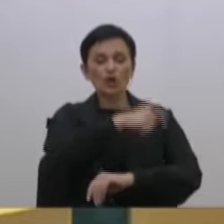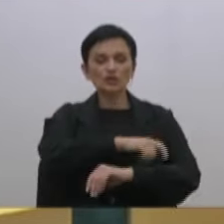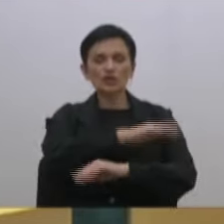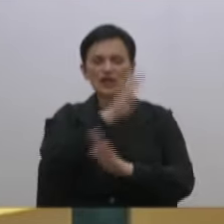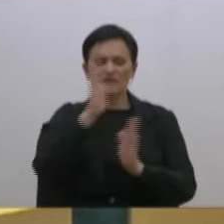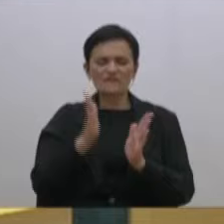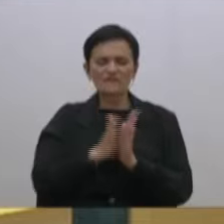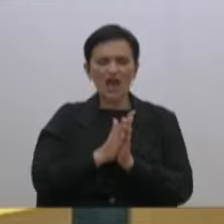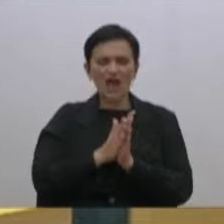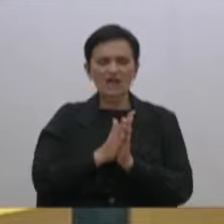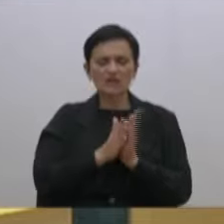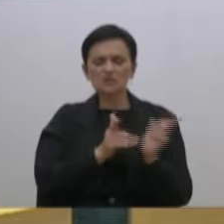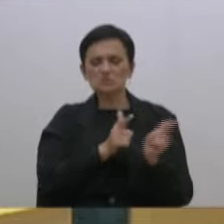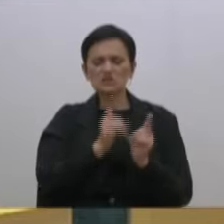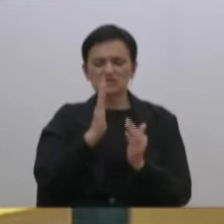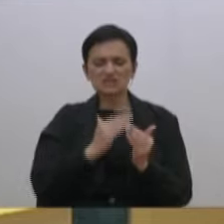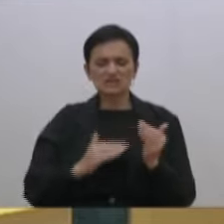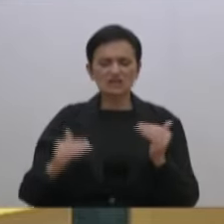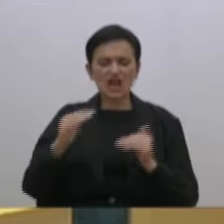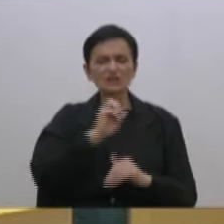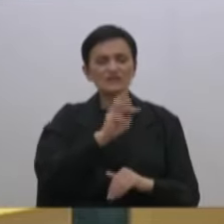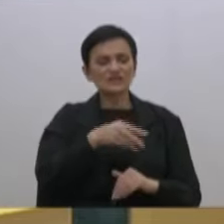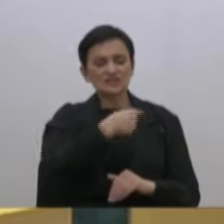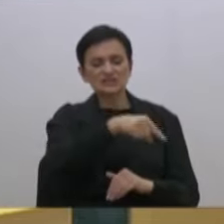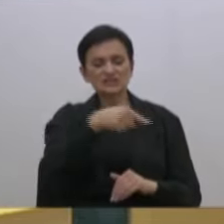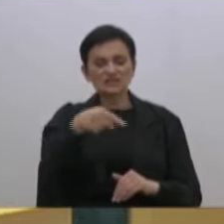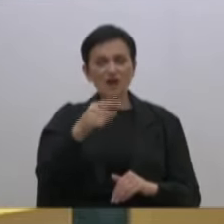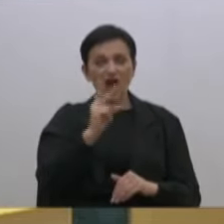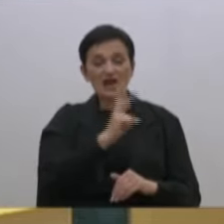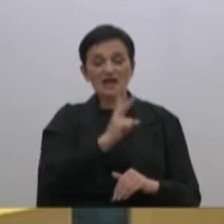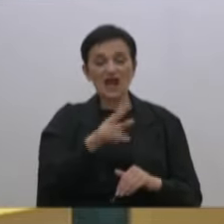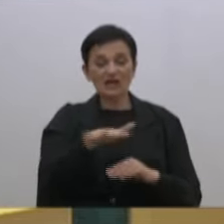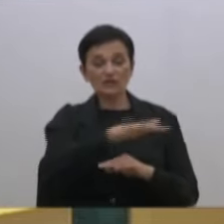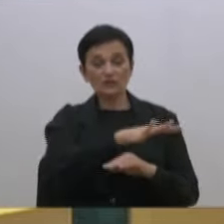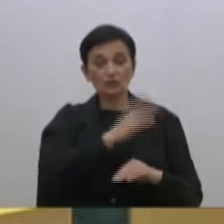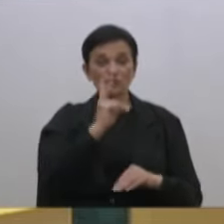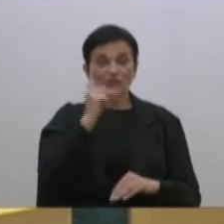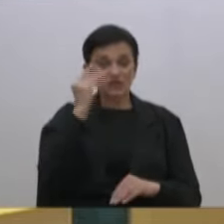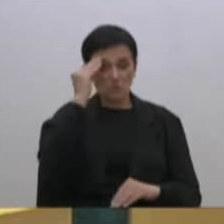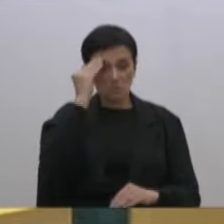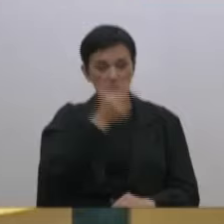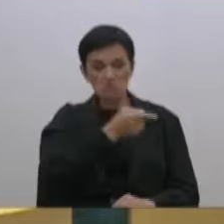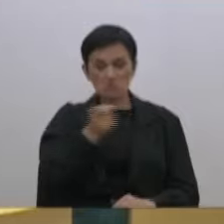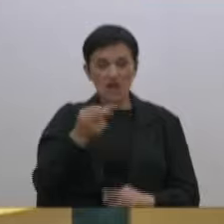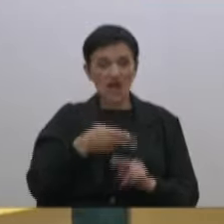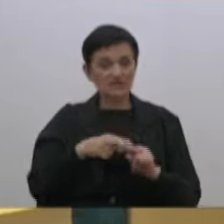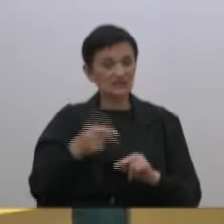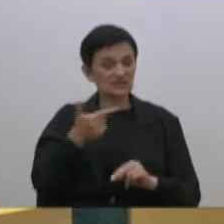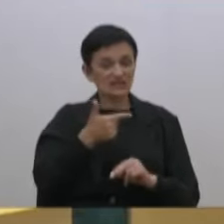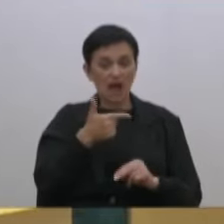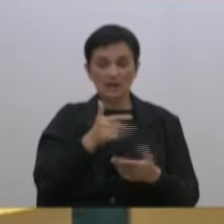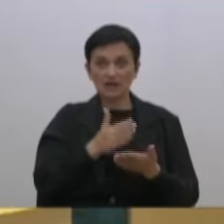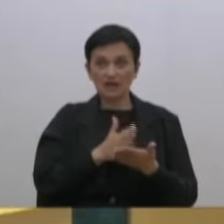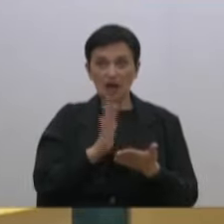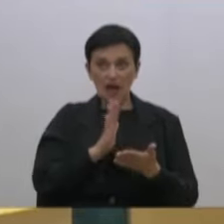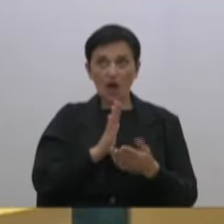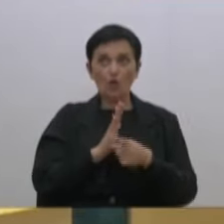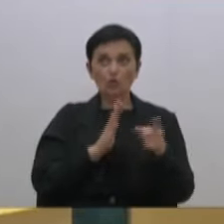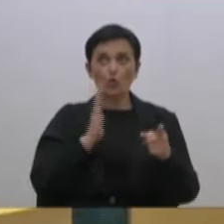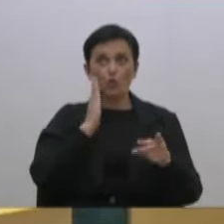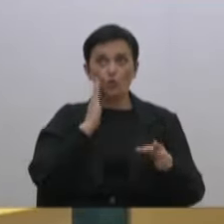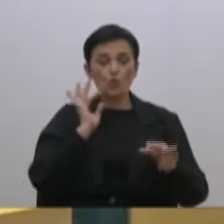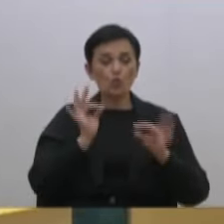ყველაზე უფრო მზად ვიდრე ნებისმიერი სხვა კანდიდატი ქვეყანა. თუ ინეს მეაჩნია, რომ ეს არ არის გარანტია, მაშინ მას აქვს